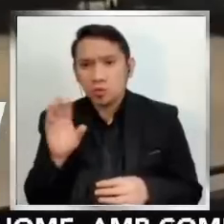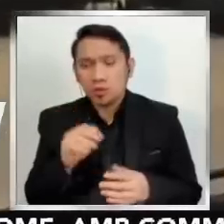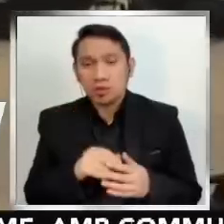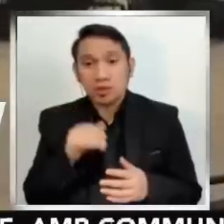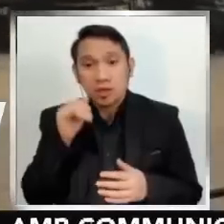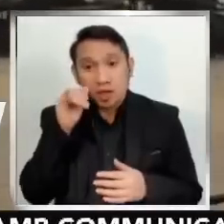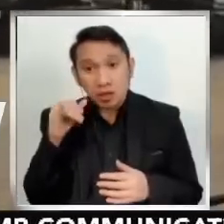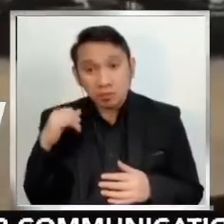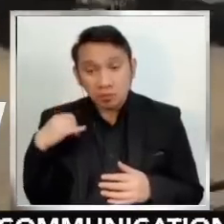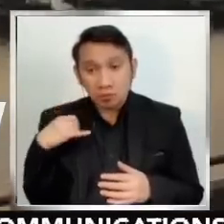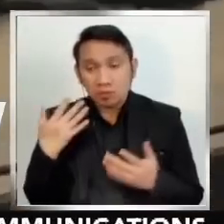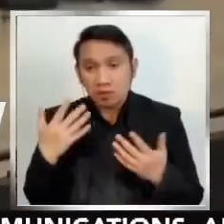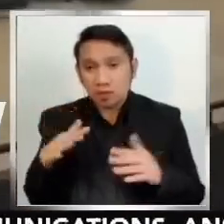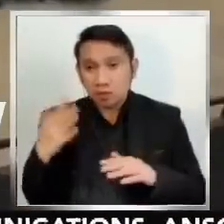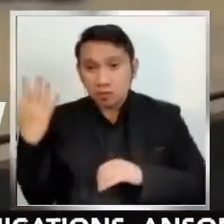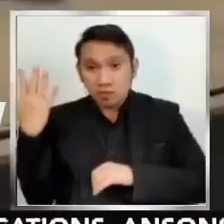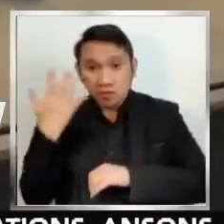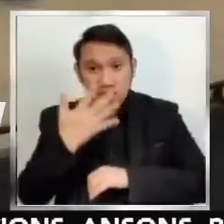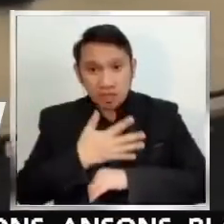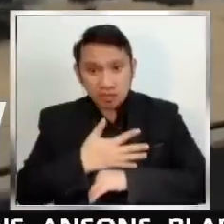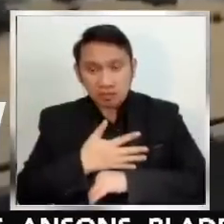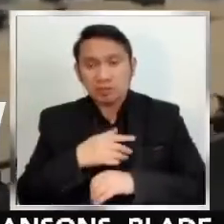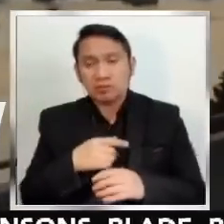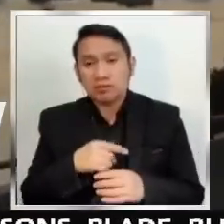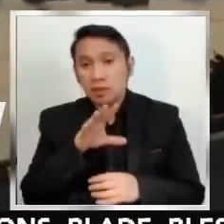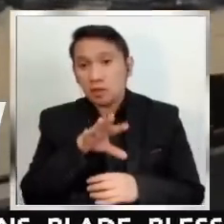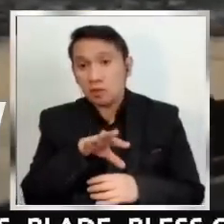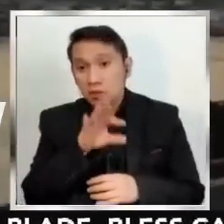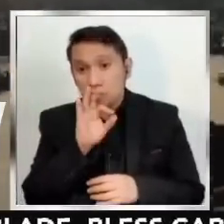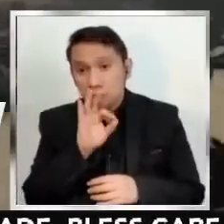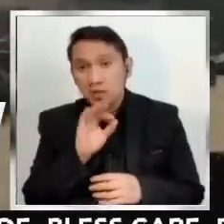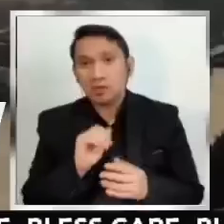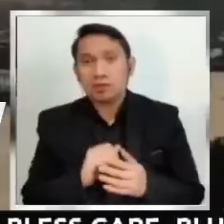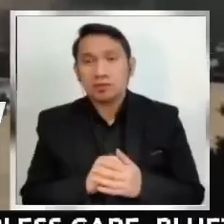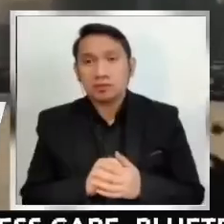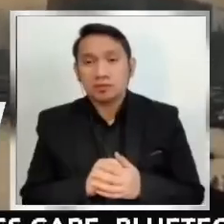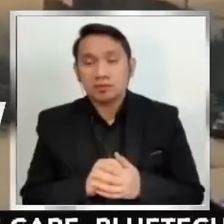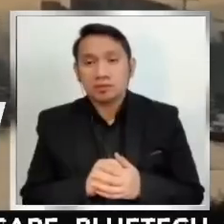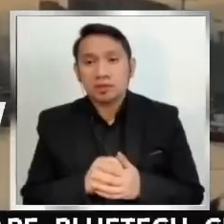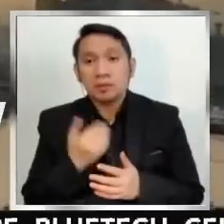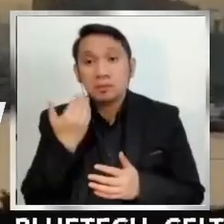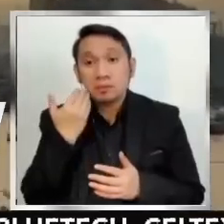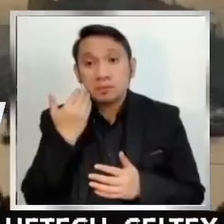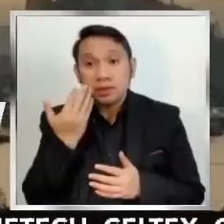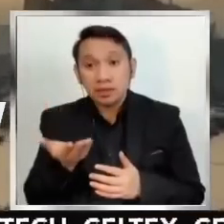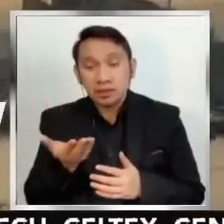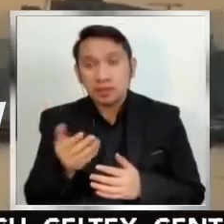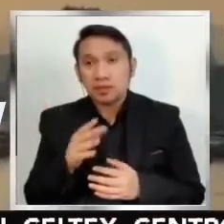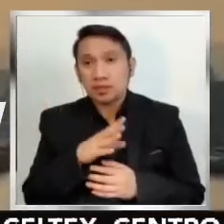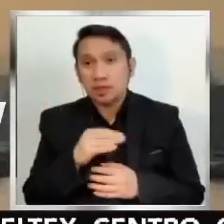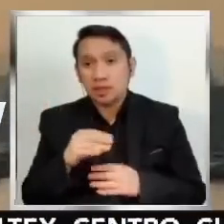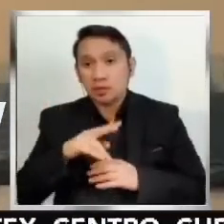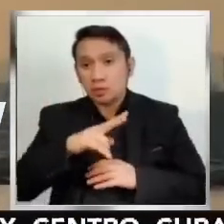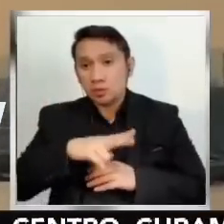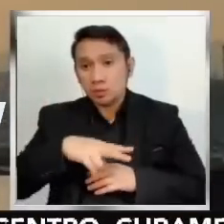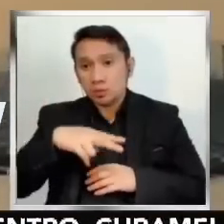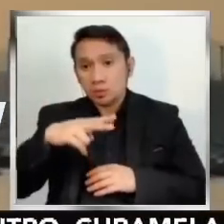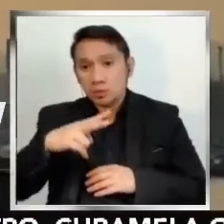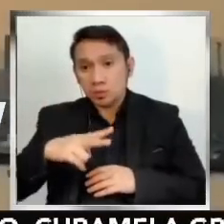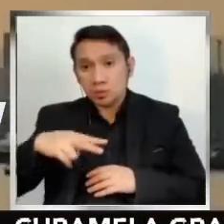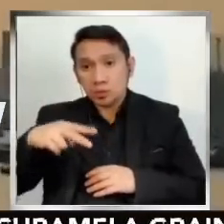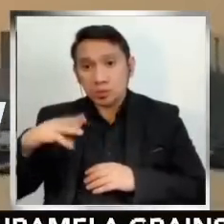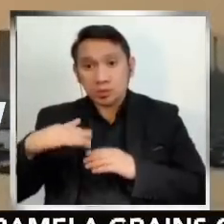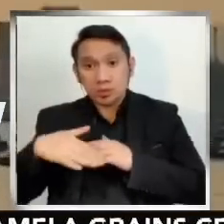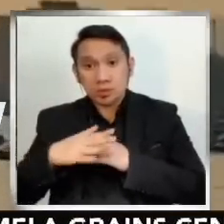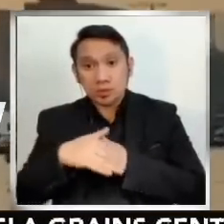ang 5 araw, natagpuan siya sa wakas. Patay na at palutang-lutang sa dagat malapit sa pier